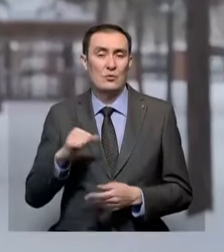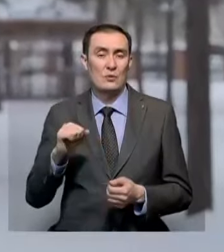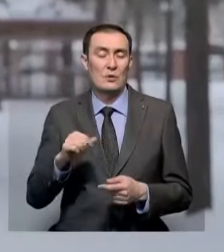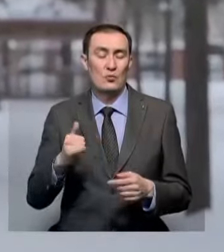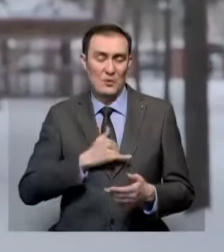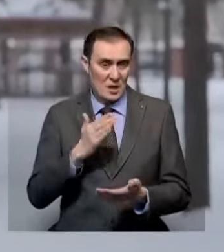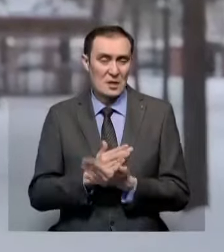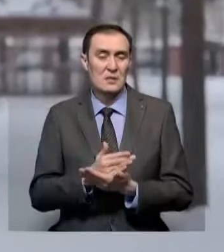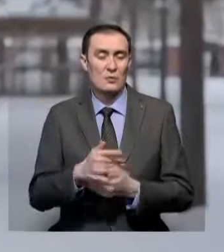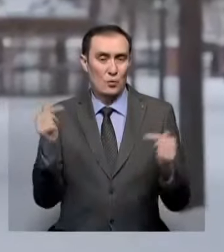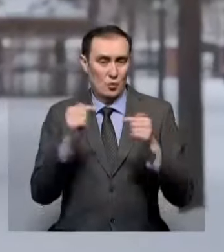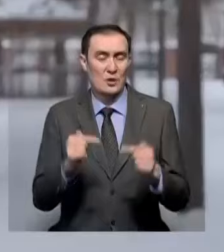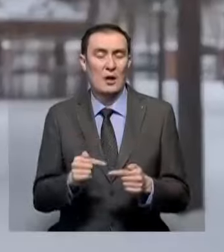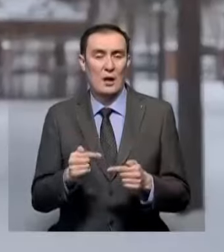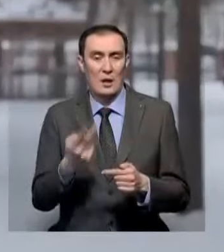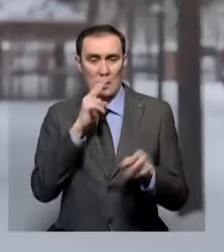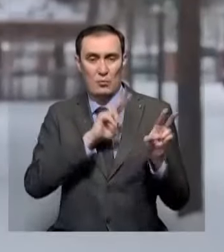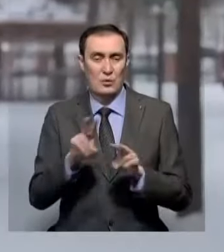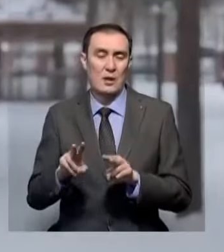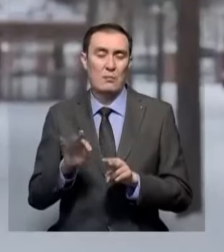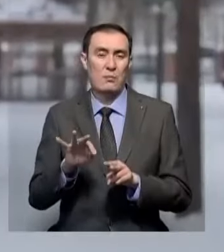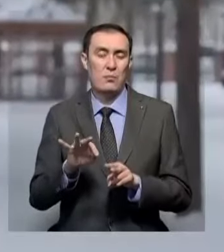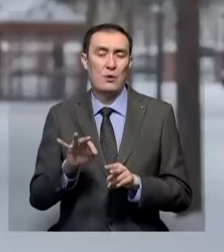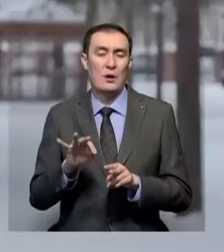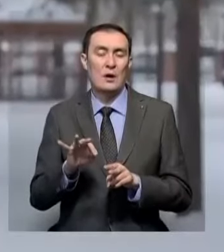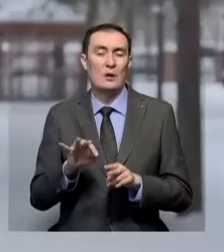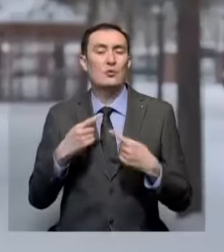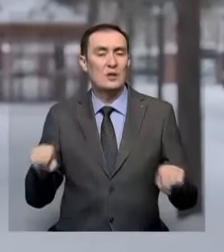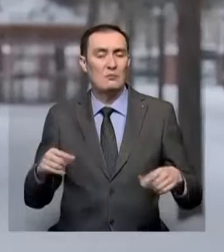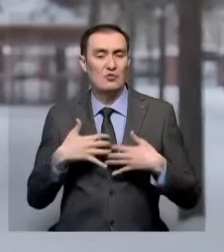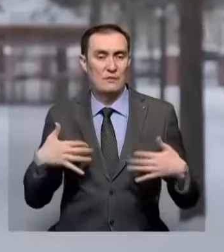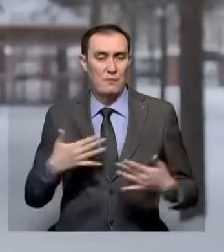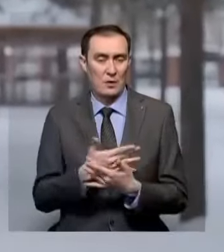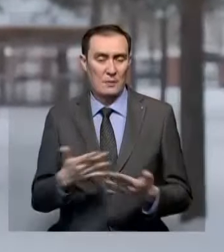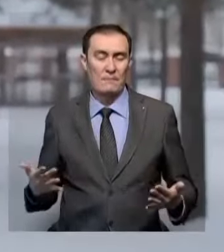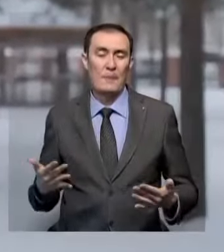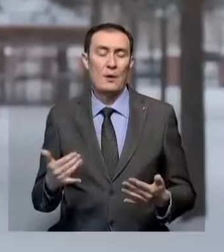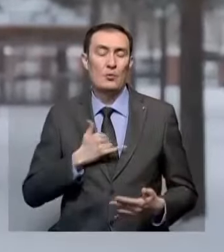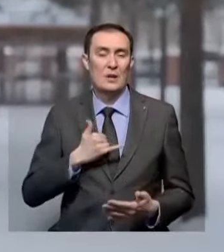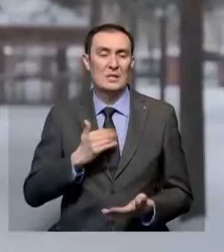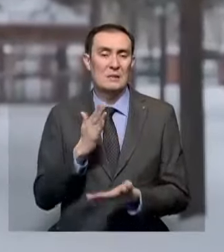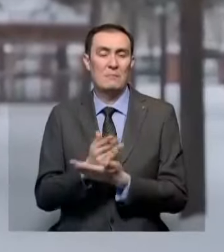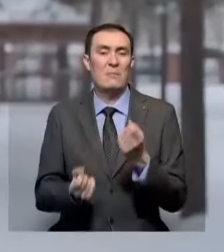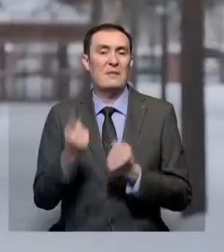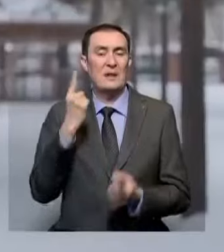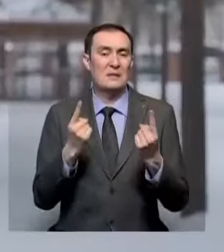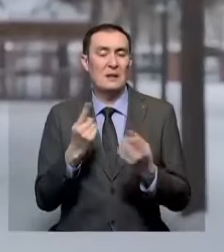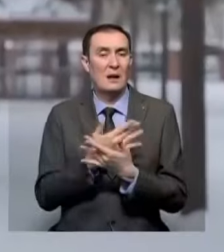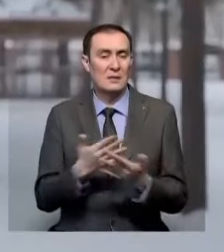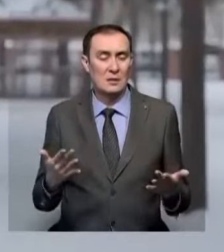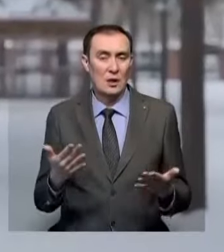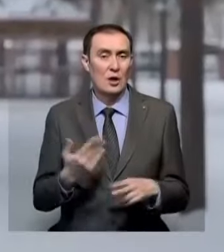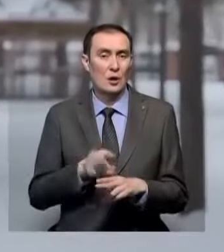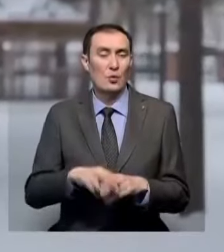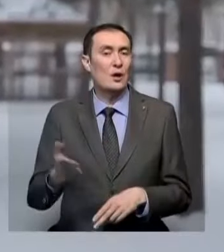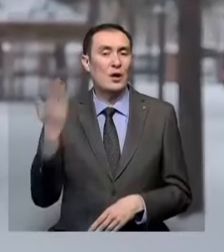есть конкретные наблюдения, правда, по беспозвоночным животным. У нас появились виды,